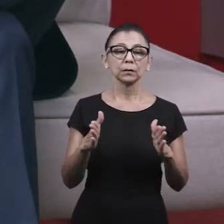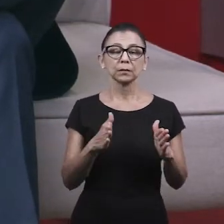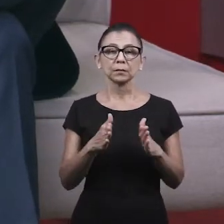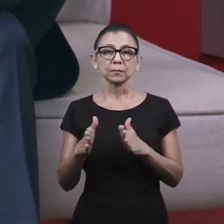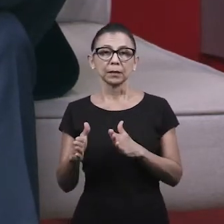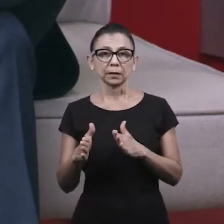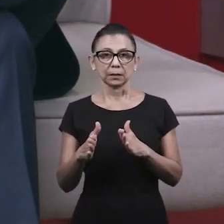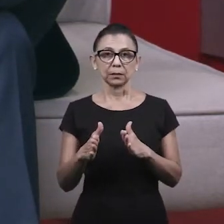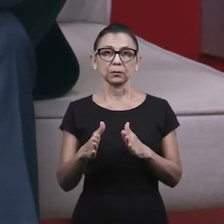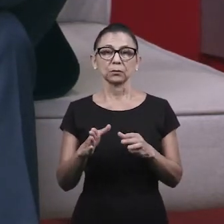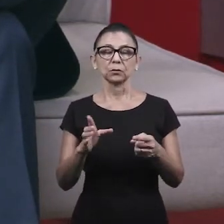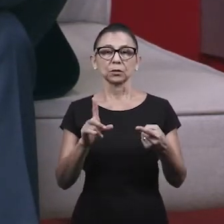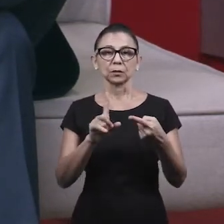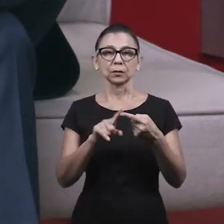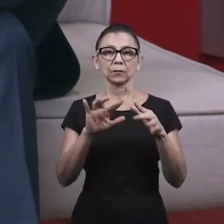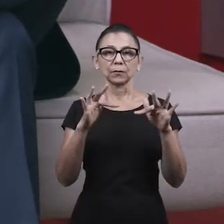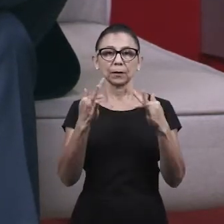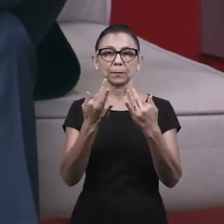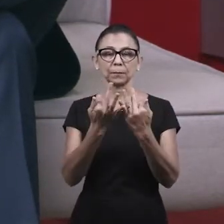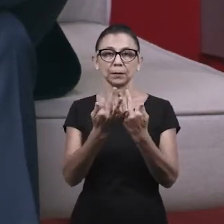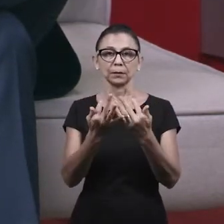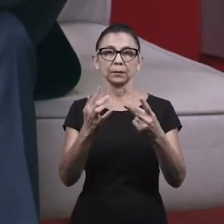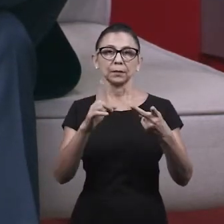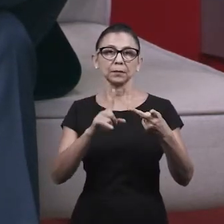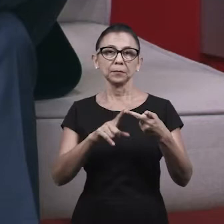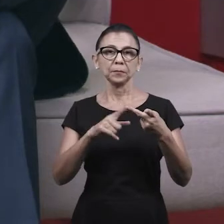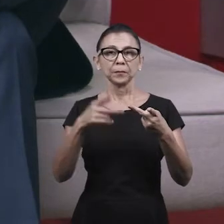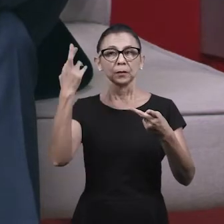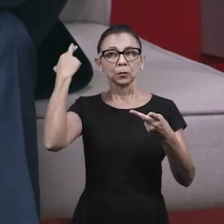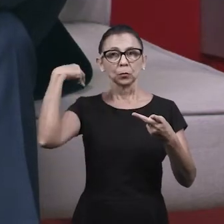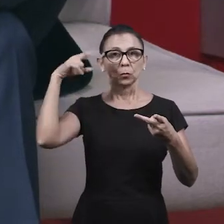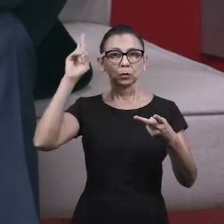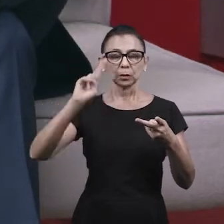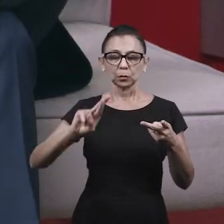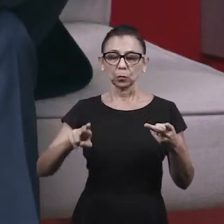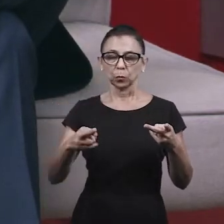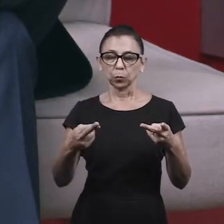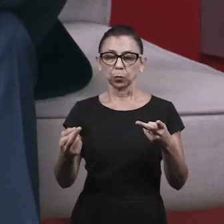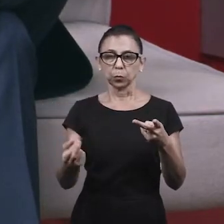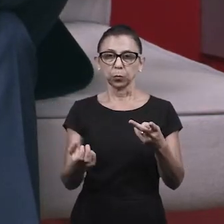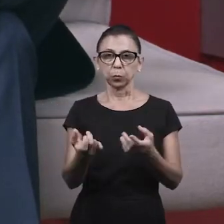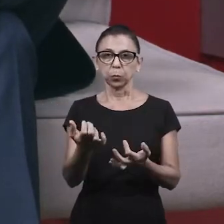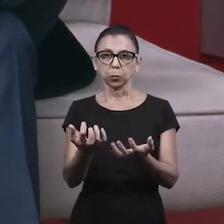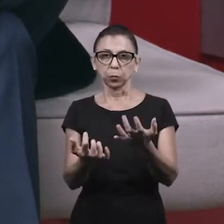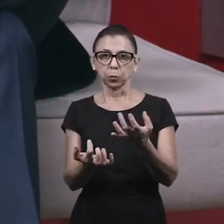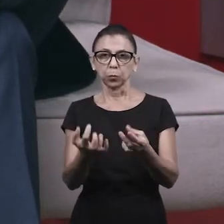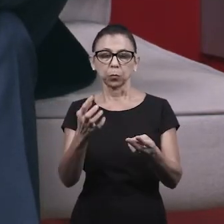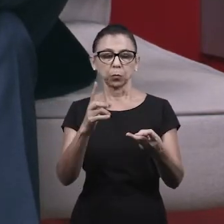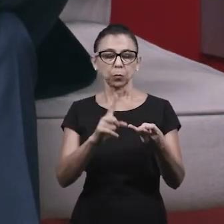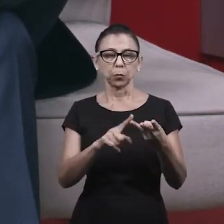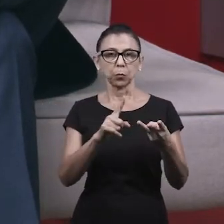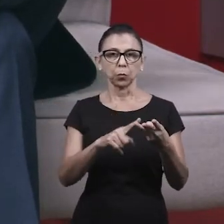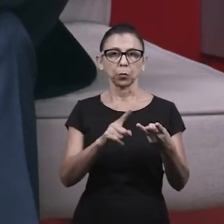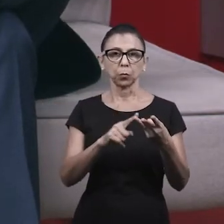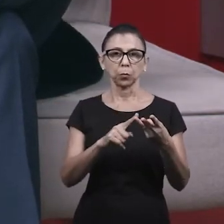fête, quelques-uns des éléments, c'était quoi? Les familles devraient se réunir. Il y avait